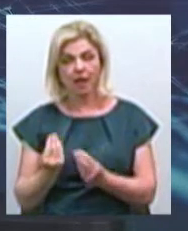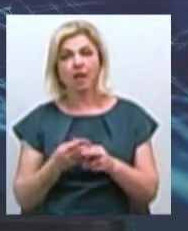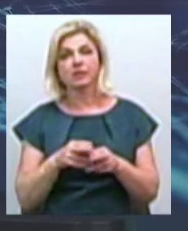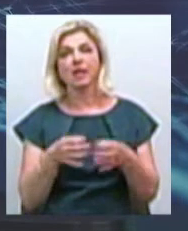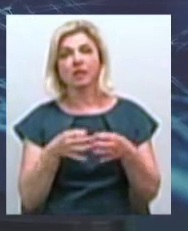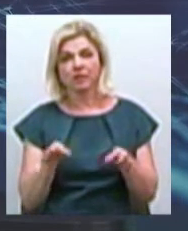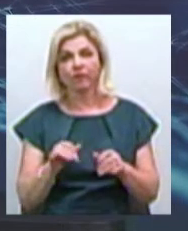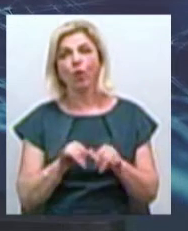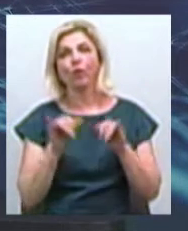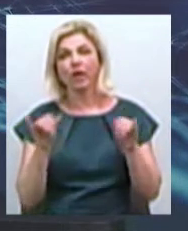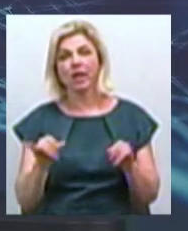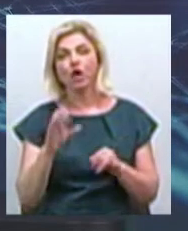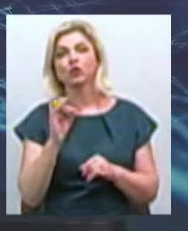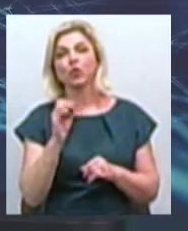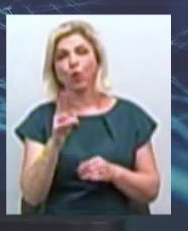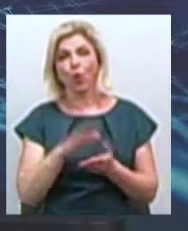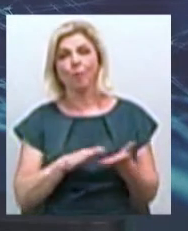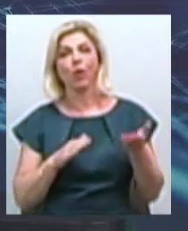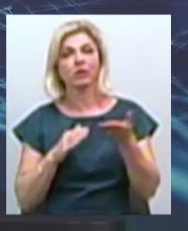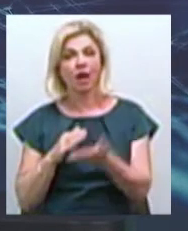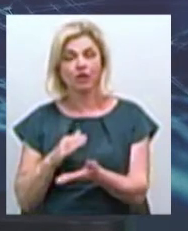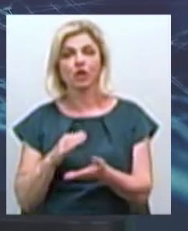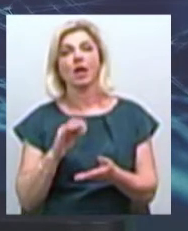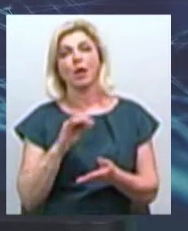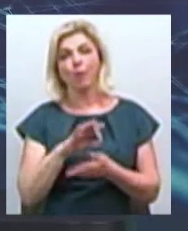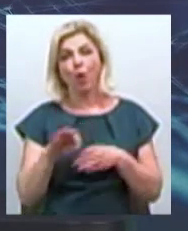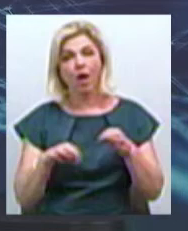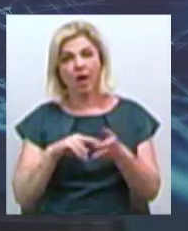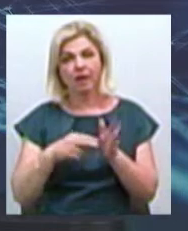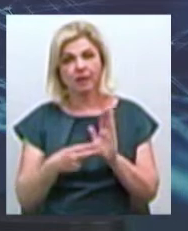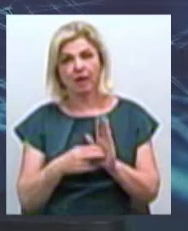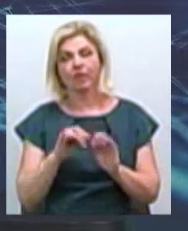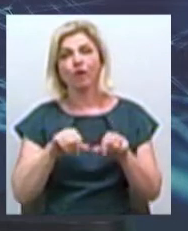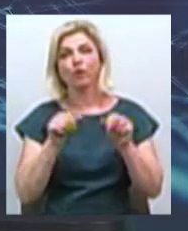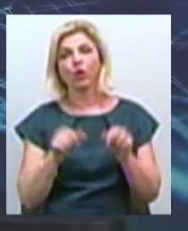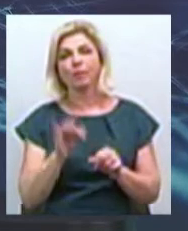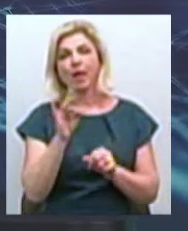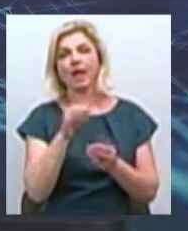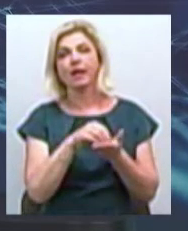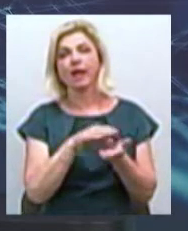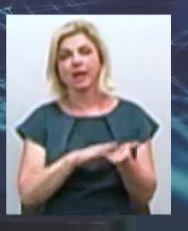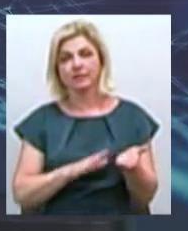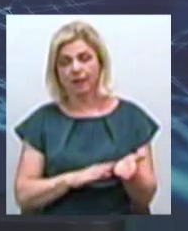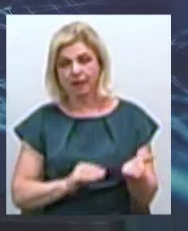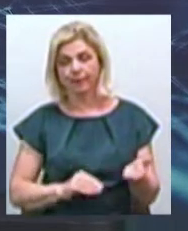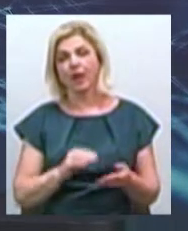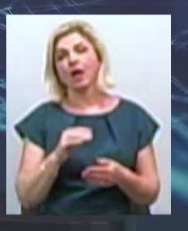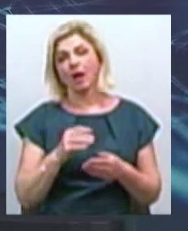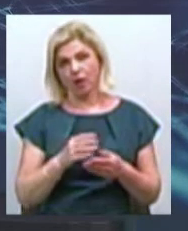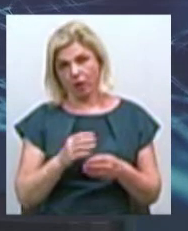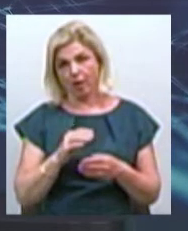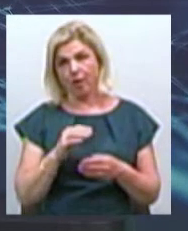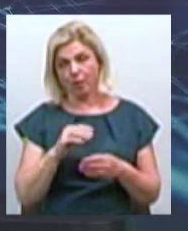збільшити термін подачі авторами проєктів. Наразі формується реєстр поданих проєктів. І за